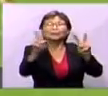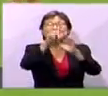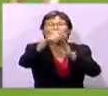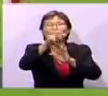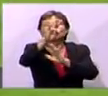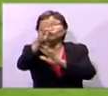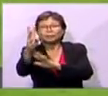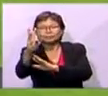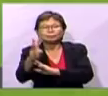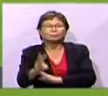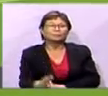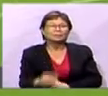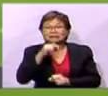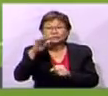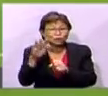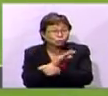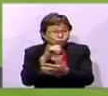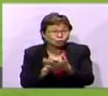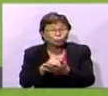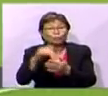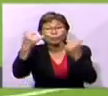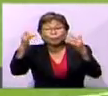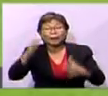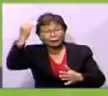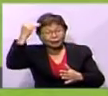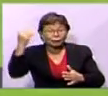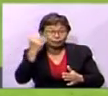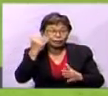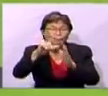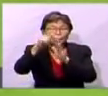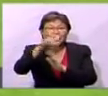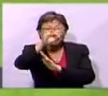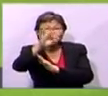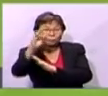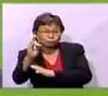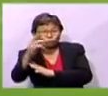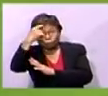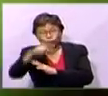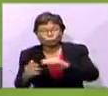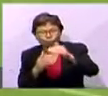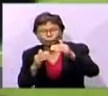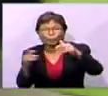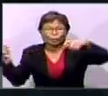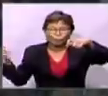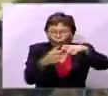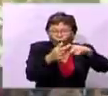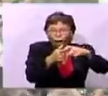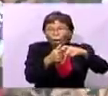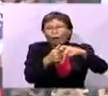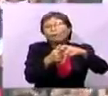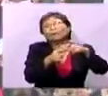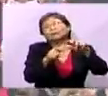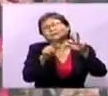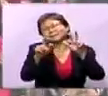minit ke-76. Tidak cukup dengan itu, Dong Yoon lakar hat-trick minit ke-87 untuk mendahului pelawat